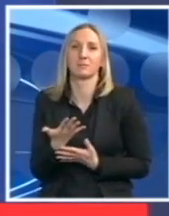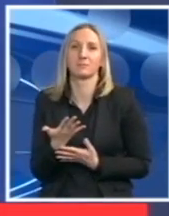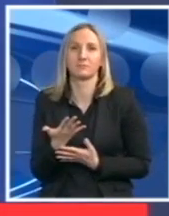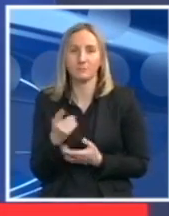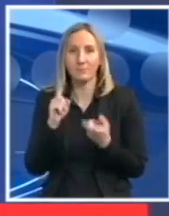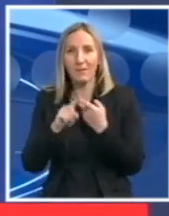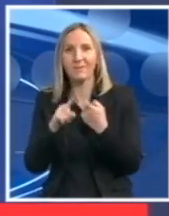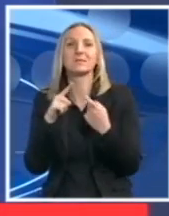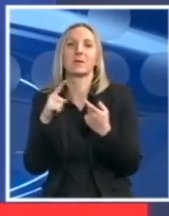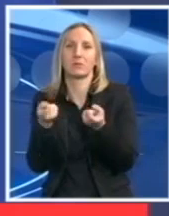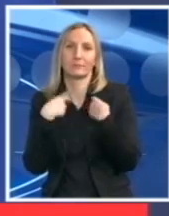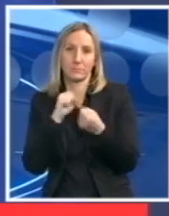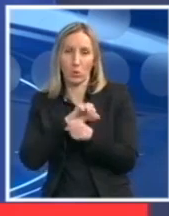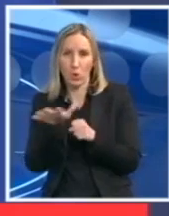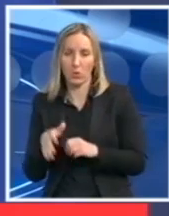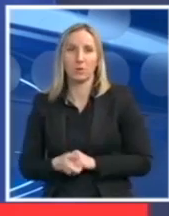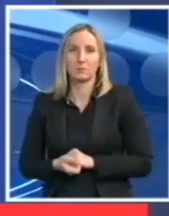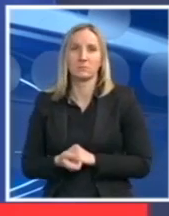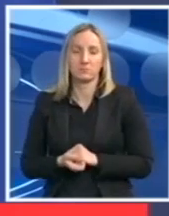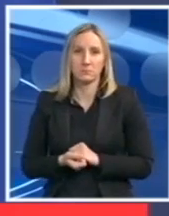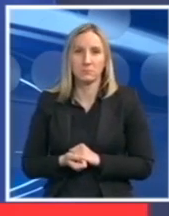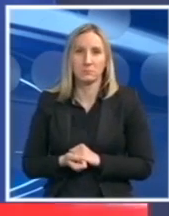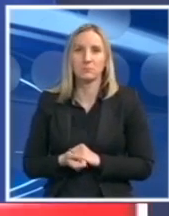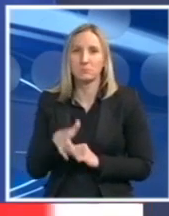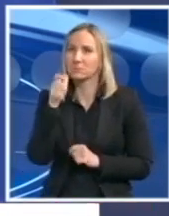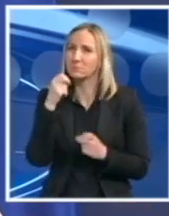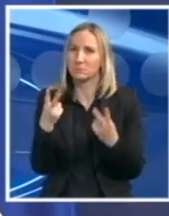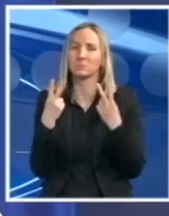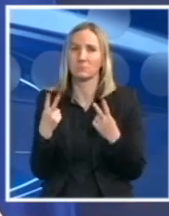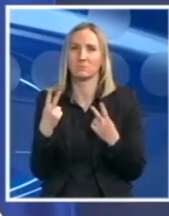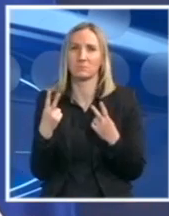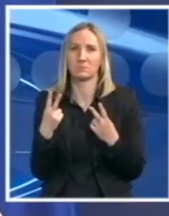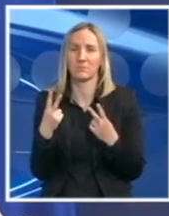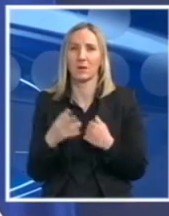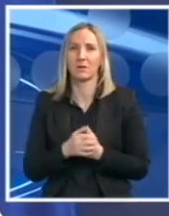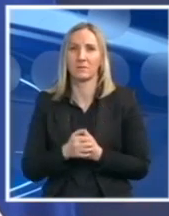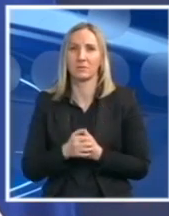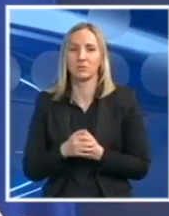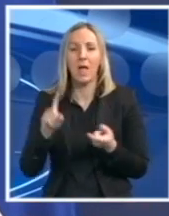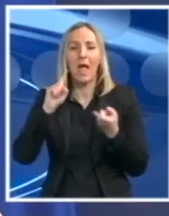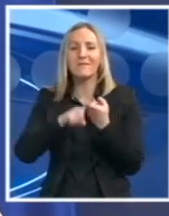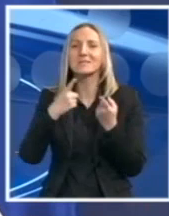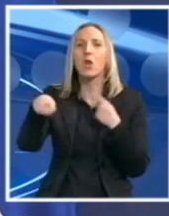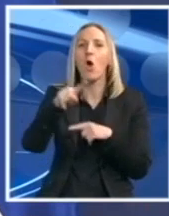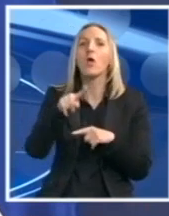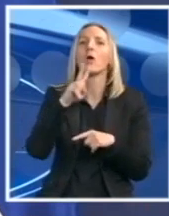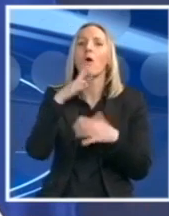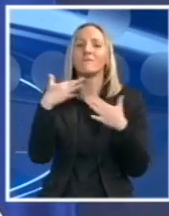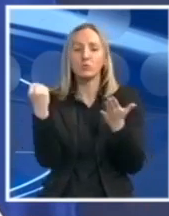kada je u pitanju mogućnost infekcije. Znači, to je jako bitno da se zna. Kada su u pitanju asimptomatski nosioci